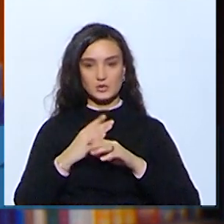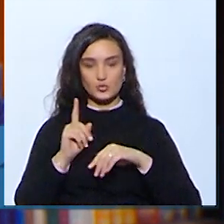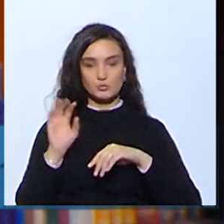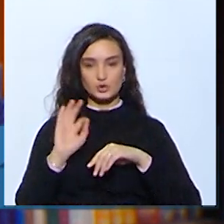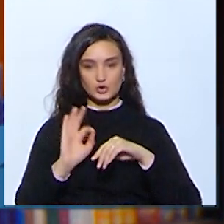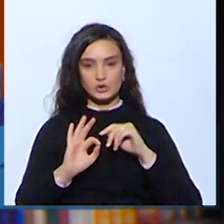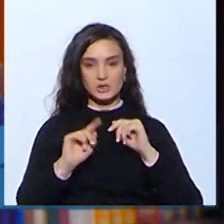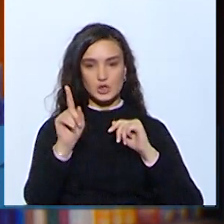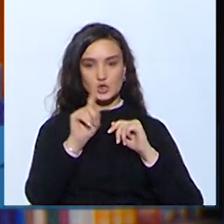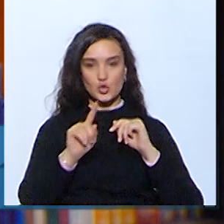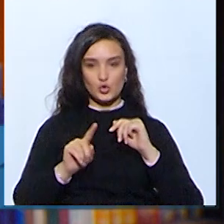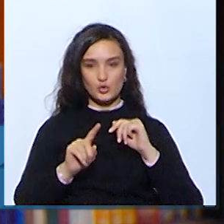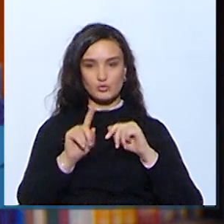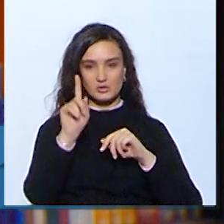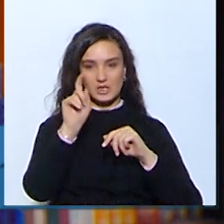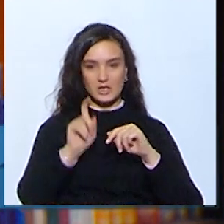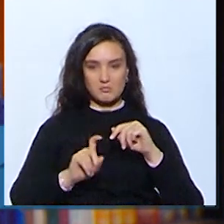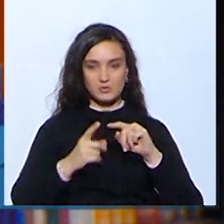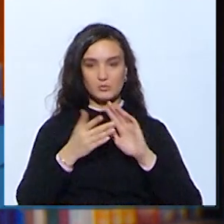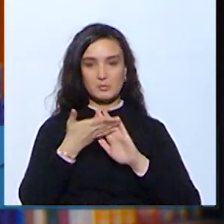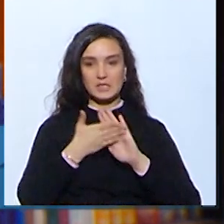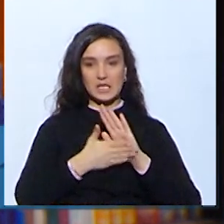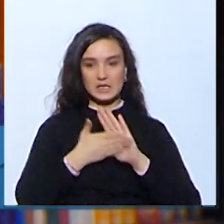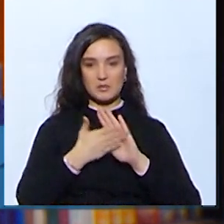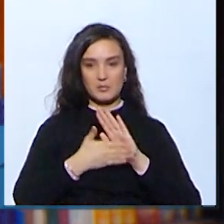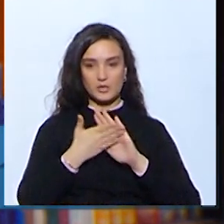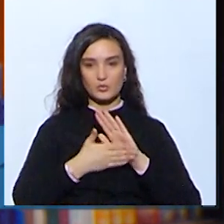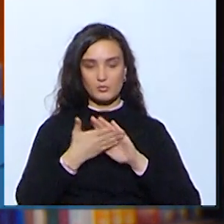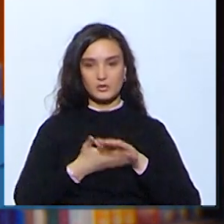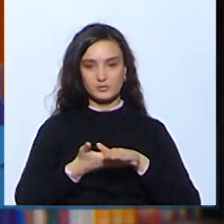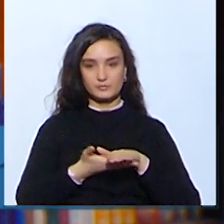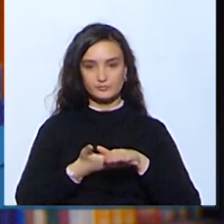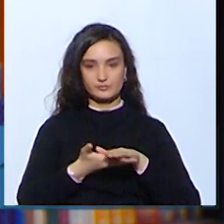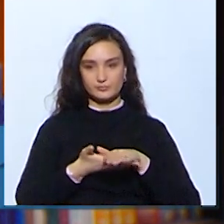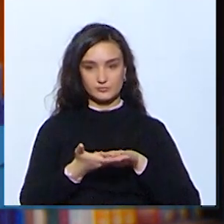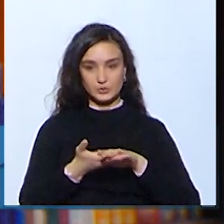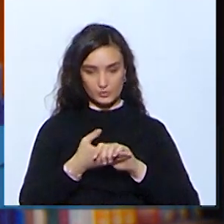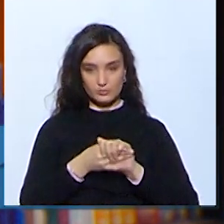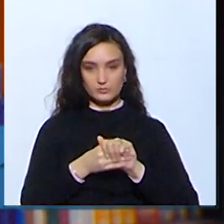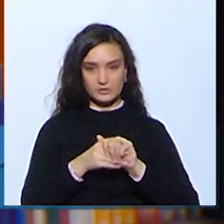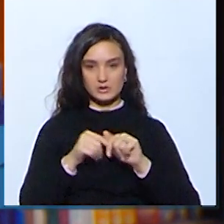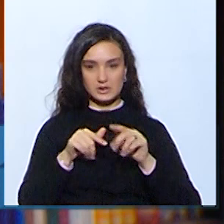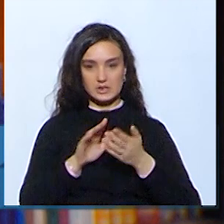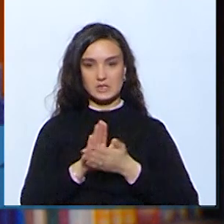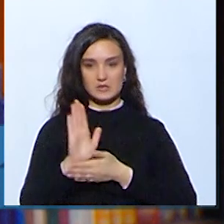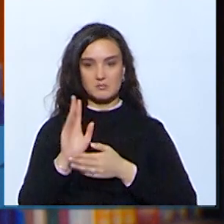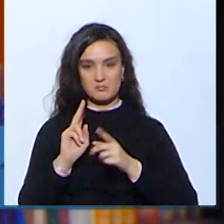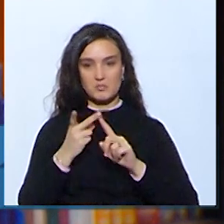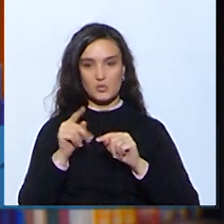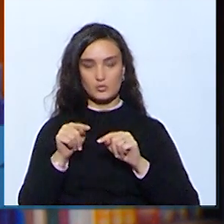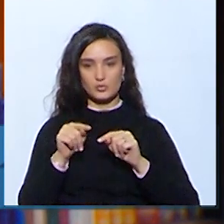ხშირი არის და მიაქციეთ ყურადღება ბრტყელტეთიანობაც არ იყოს. ზოგჯერ ბრტყელტეთიანობა როცა არის, აი ისიც მეორესდროს